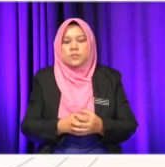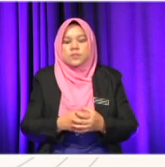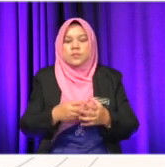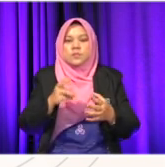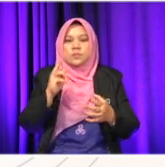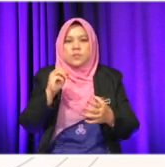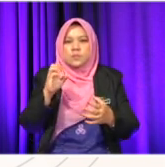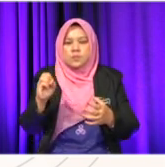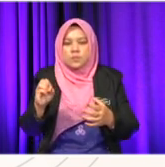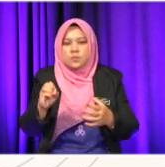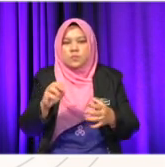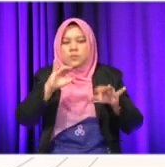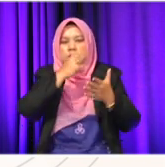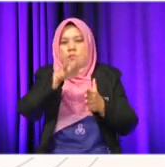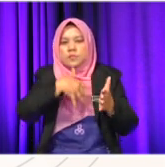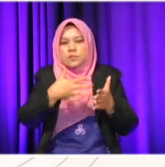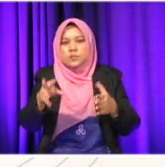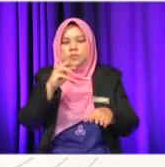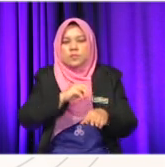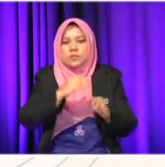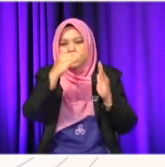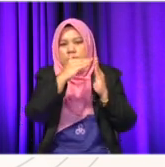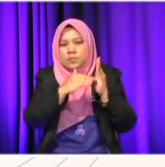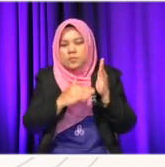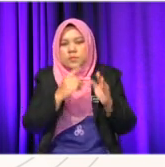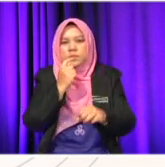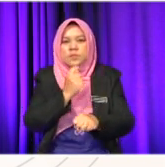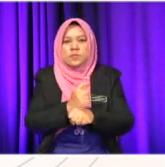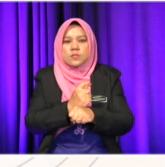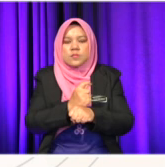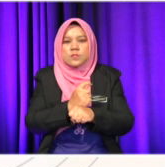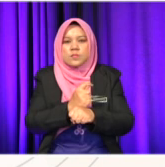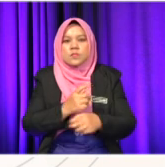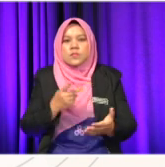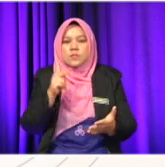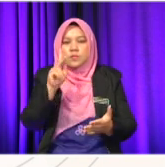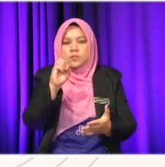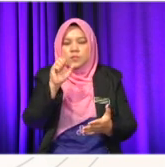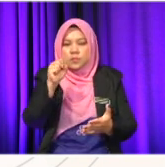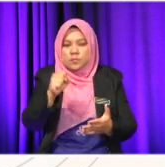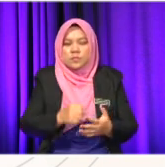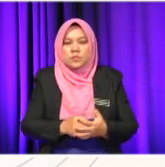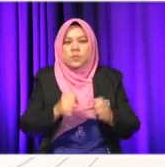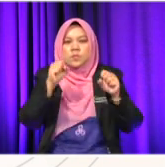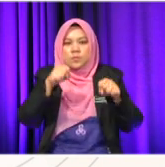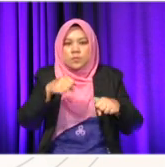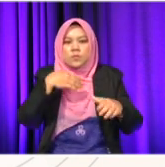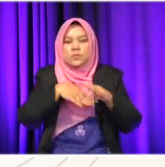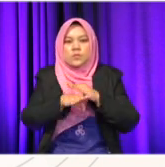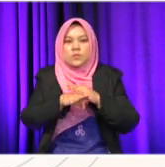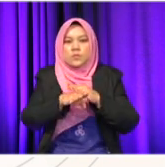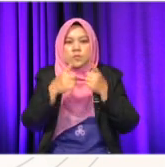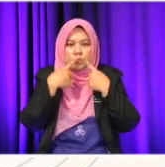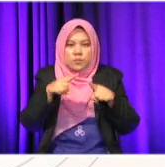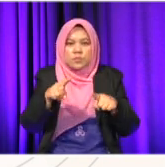produk jadwal masuk ahli pasukan anggaran kos dan kesimpulan nih Kamu boleh masukkan dalam jawaban yang tadi